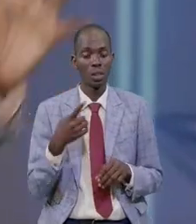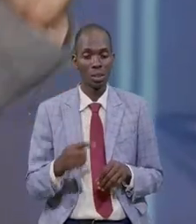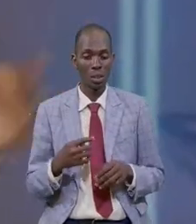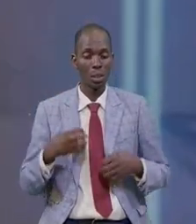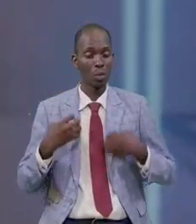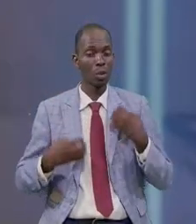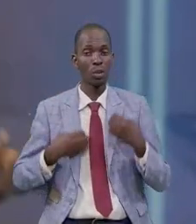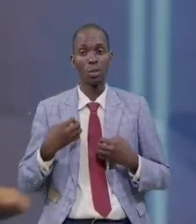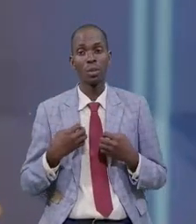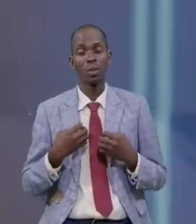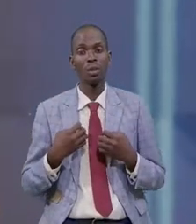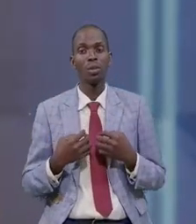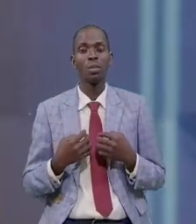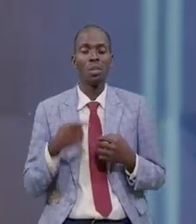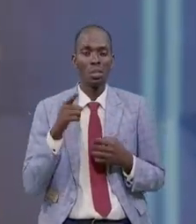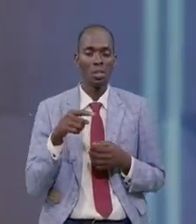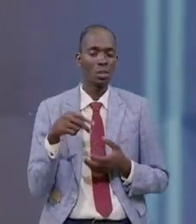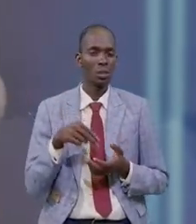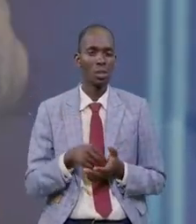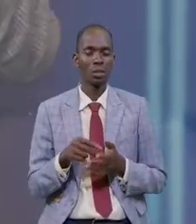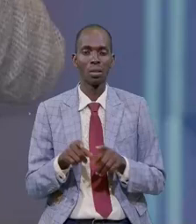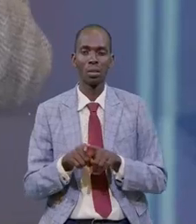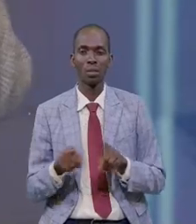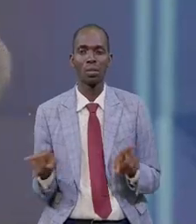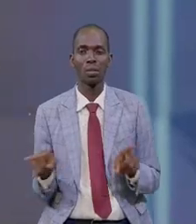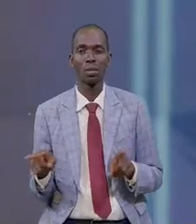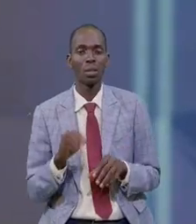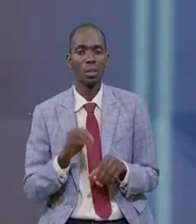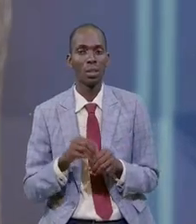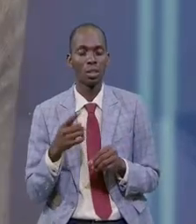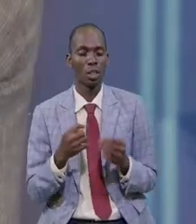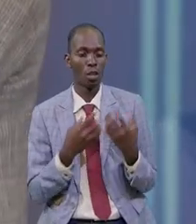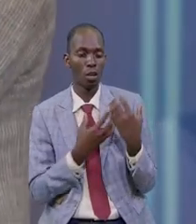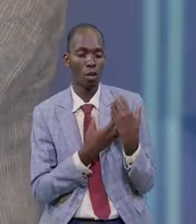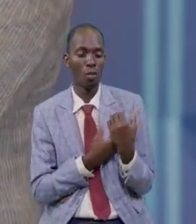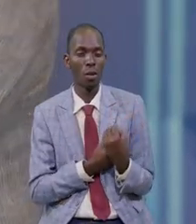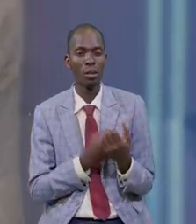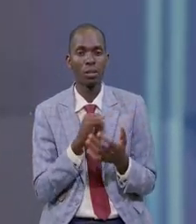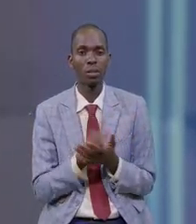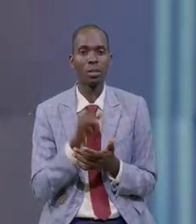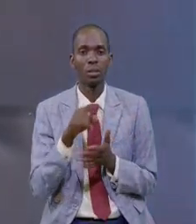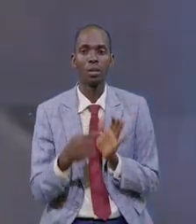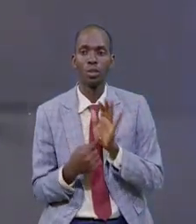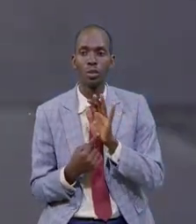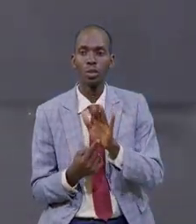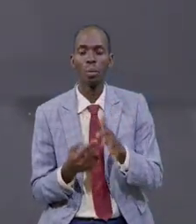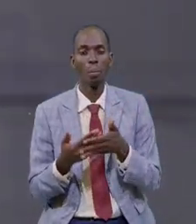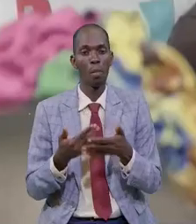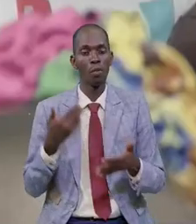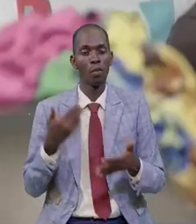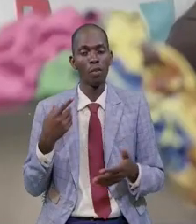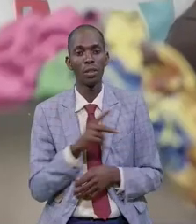calme coolle il s'est distingué dans la confiance il a démontrer devant